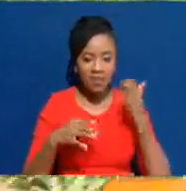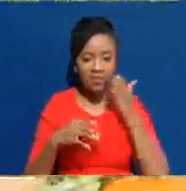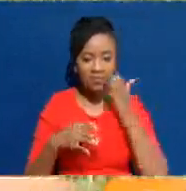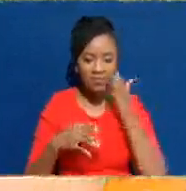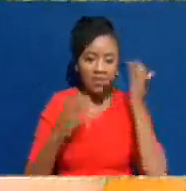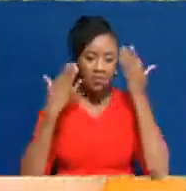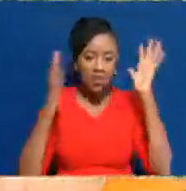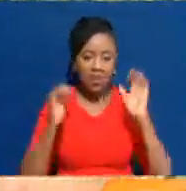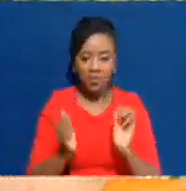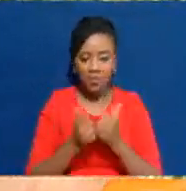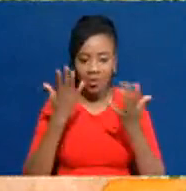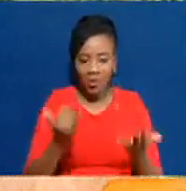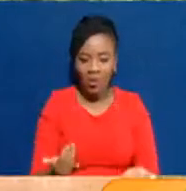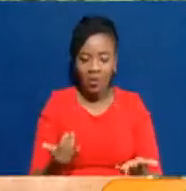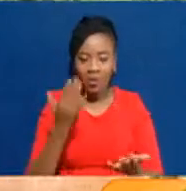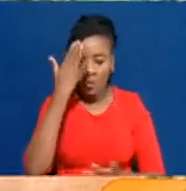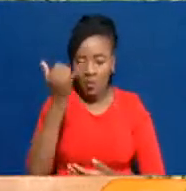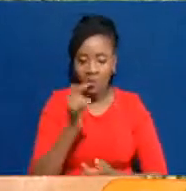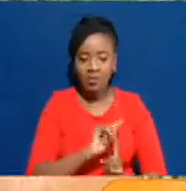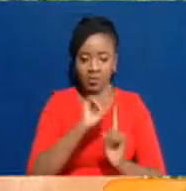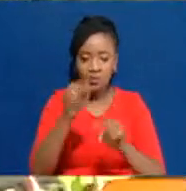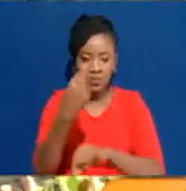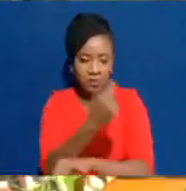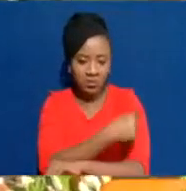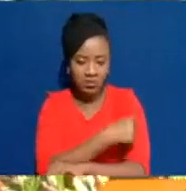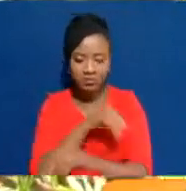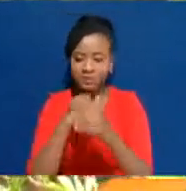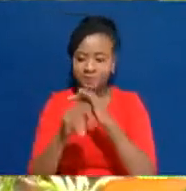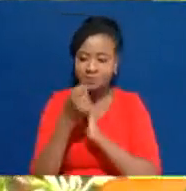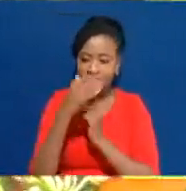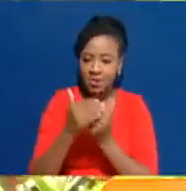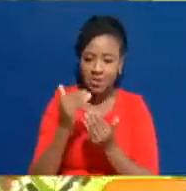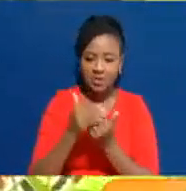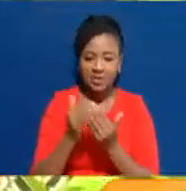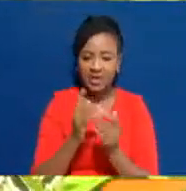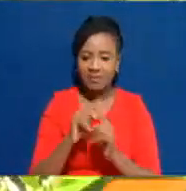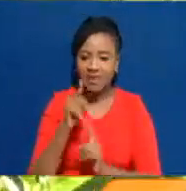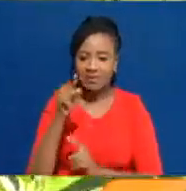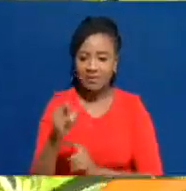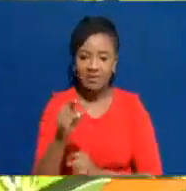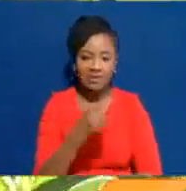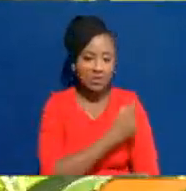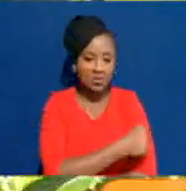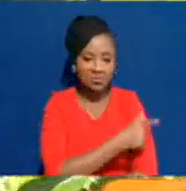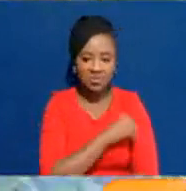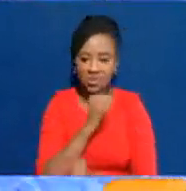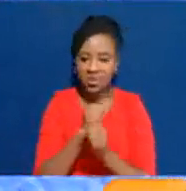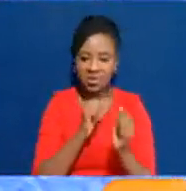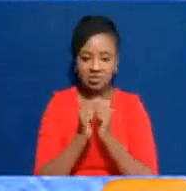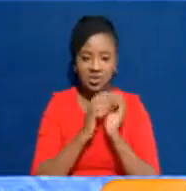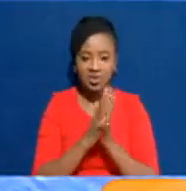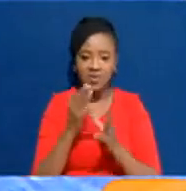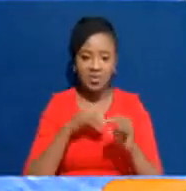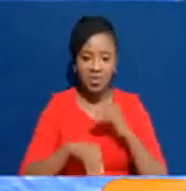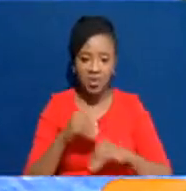ya hospitali walizotembelea kutafuta matibabu kuwageuka na kushirikiana na walagai kuongeza gharama ya matibabu